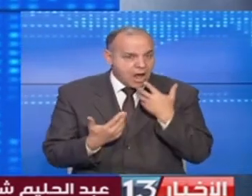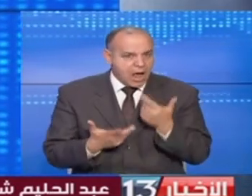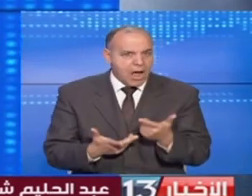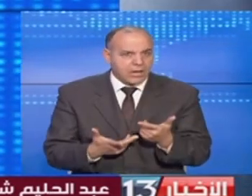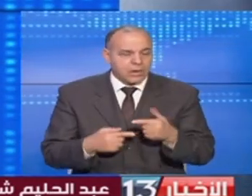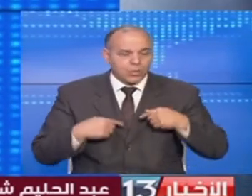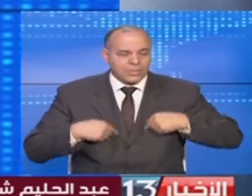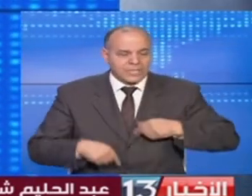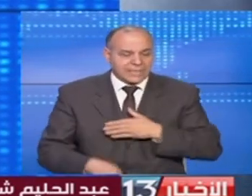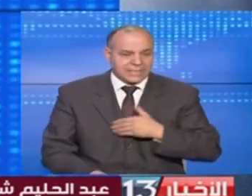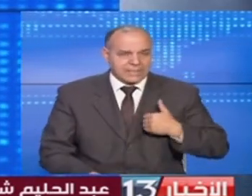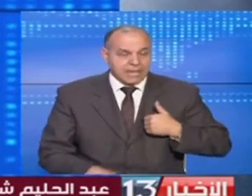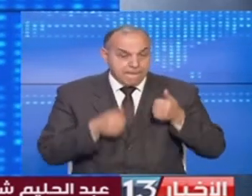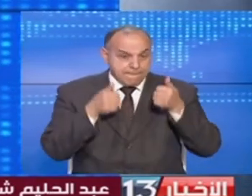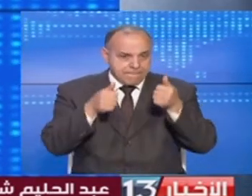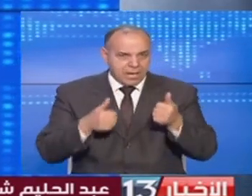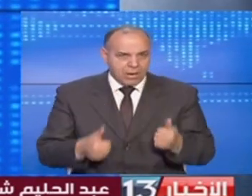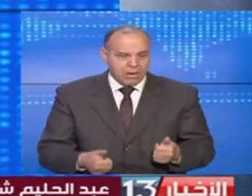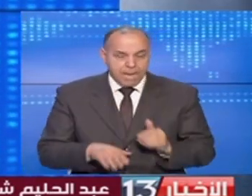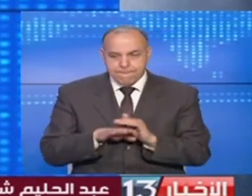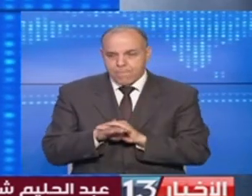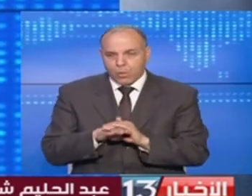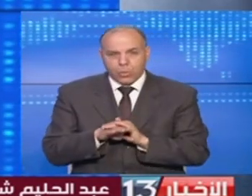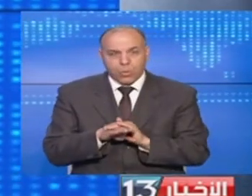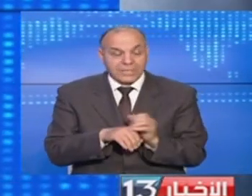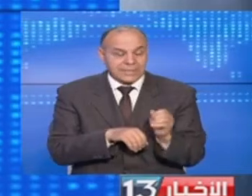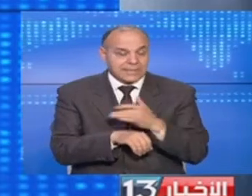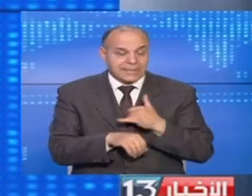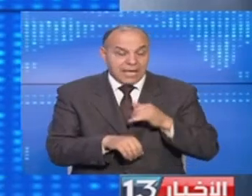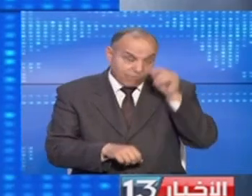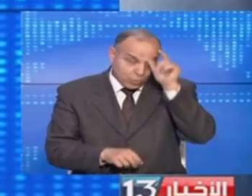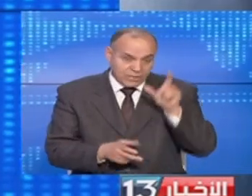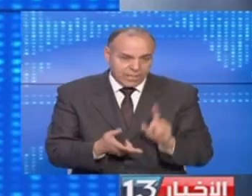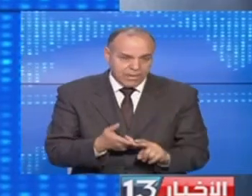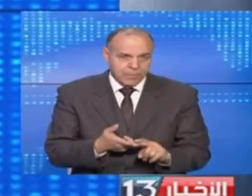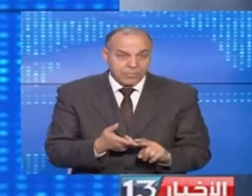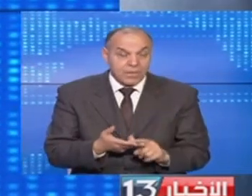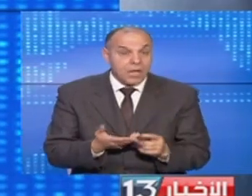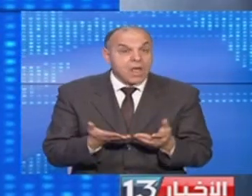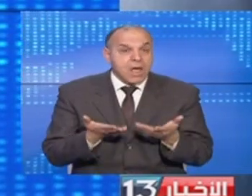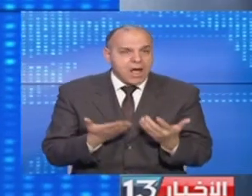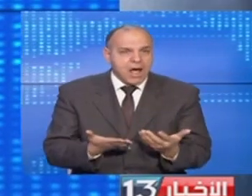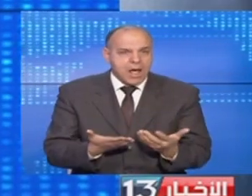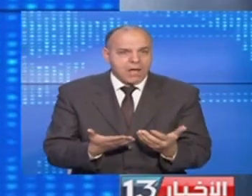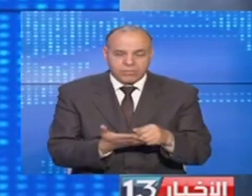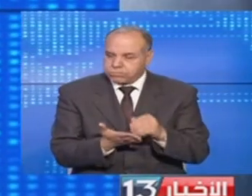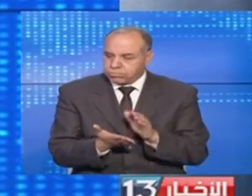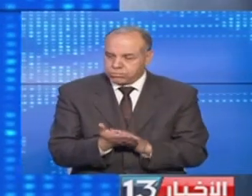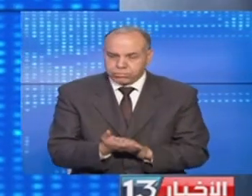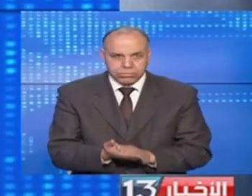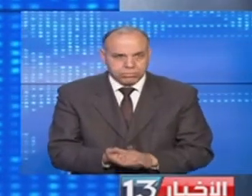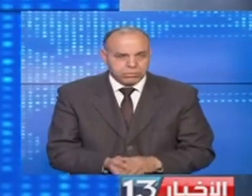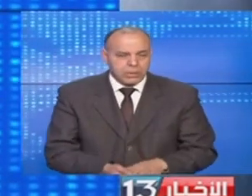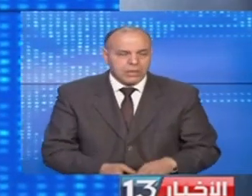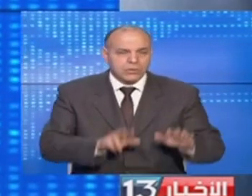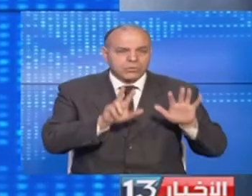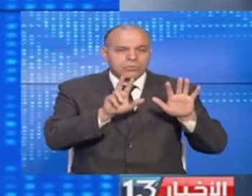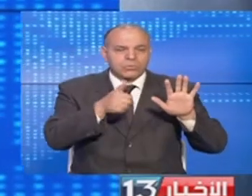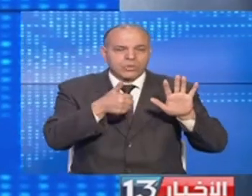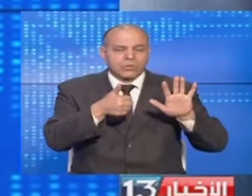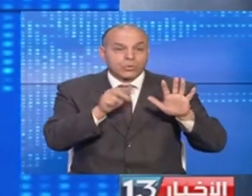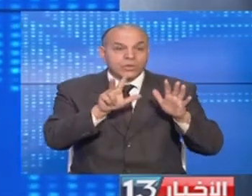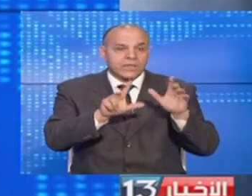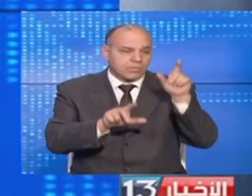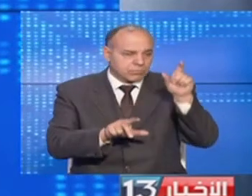اعلنت وزاره الصحه في بلاغها المتعلق بالوضع الصحي في تونس ان هو تم تسجيل ثمان وستين حاله وفاه